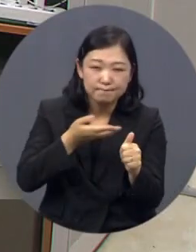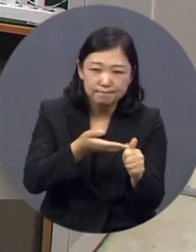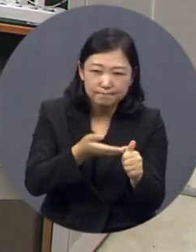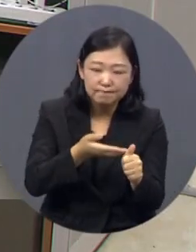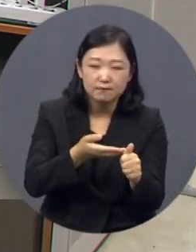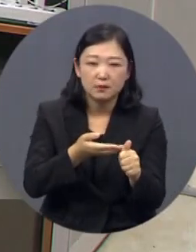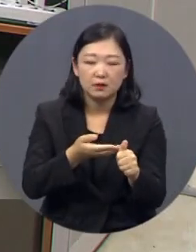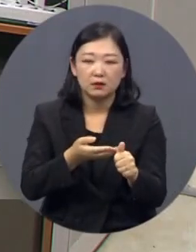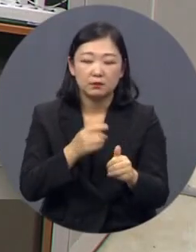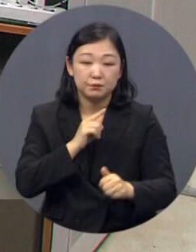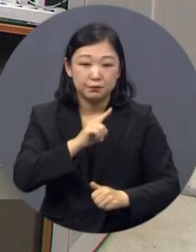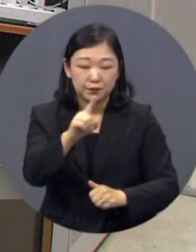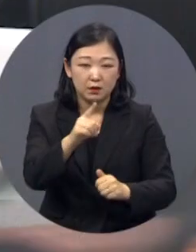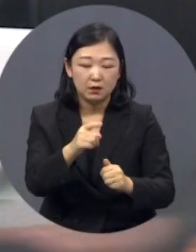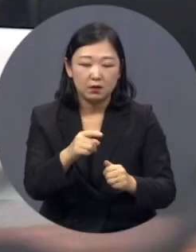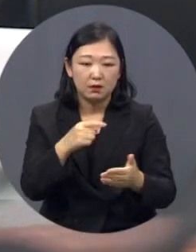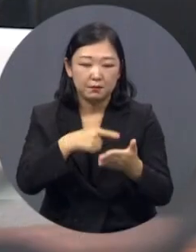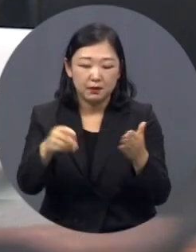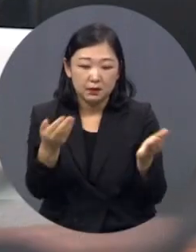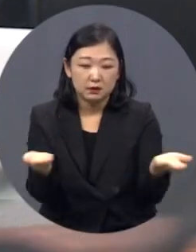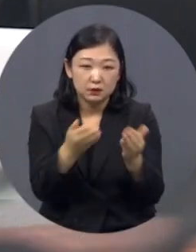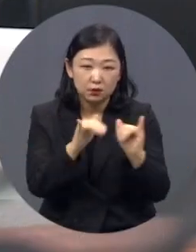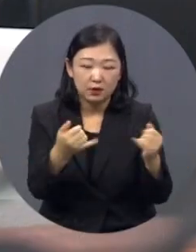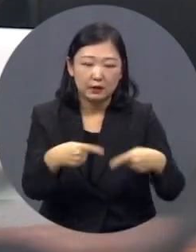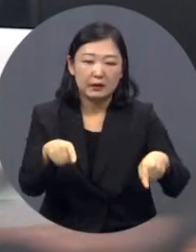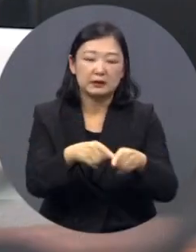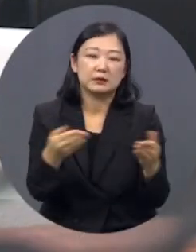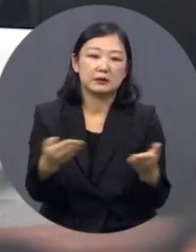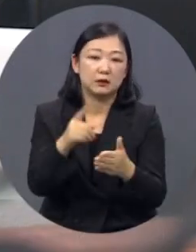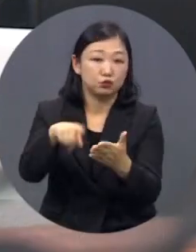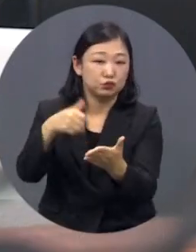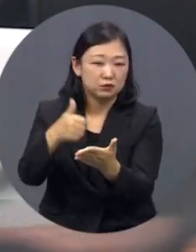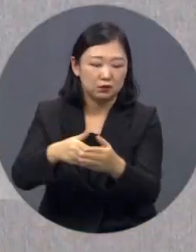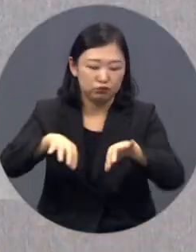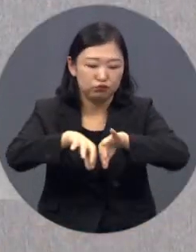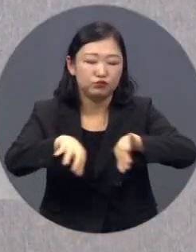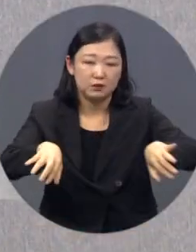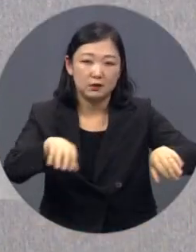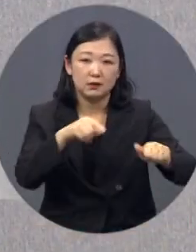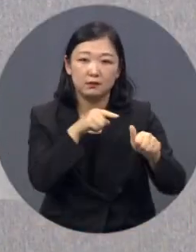피해 직원과 같이 근무해 논란이 된 사무국장에 대해 분리